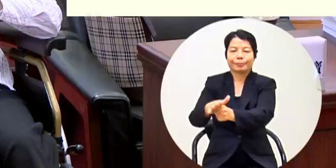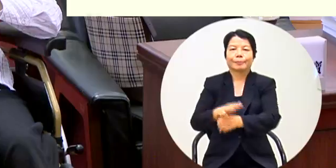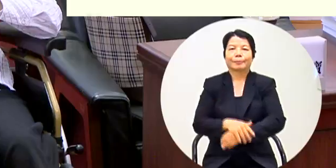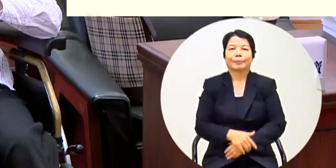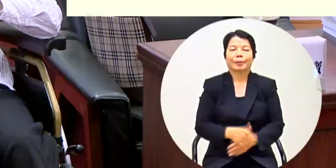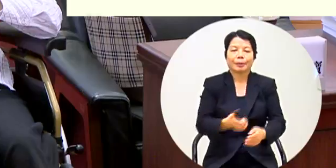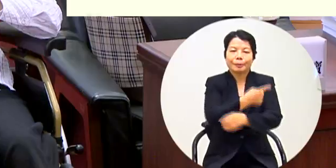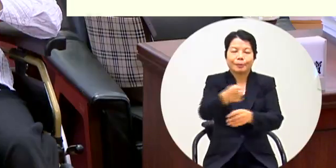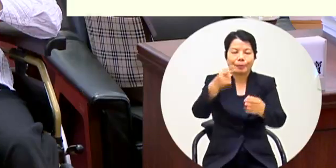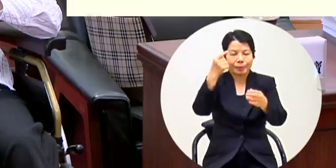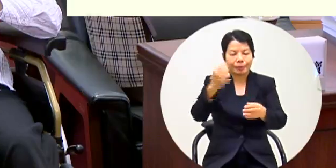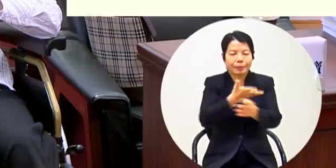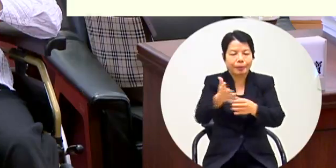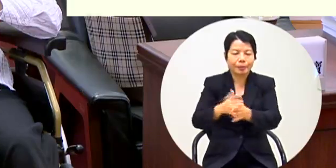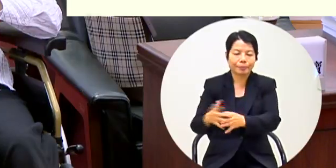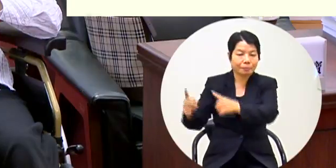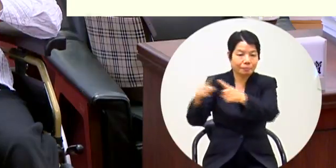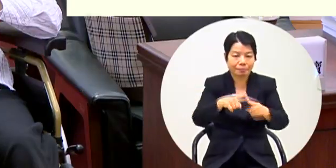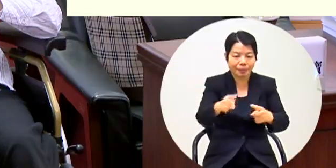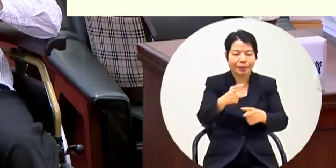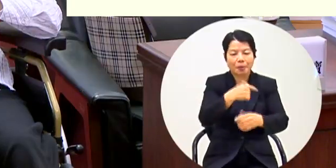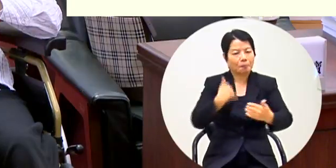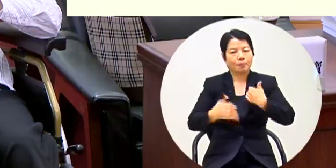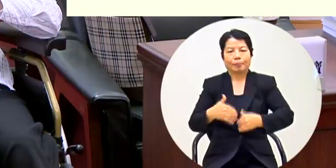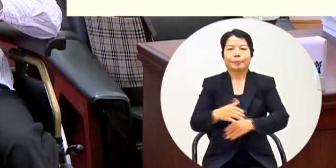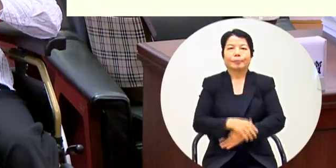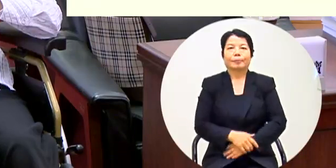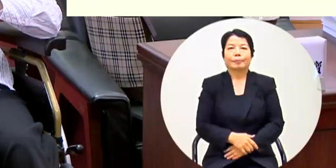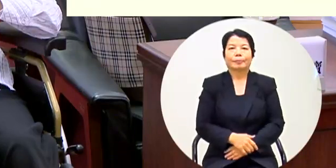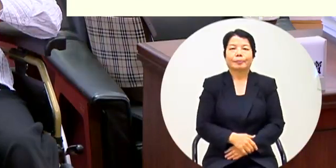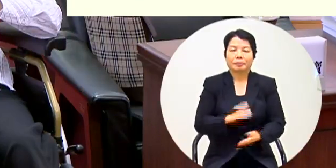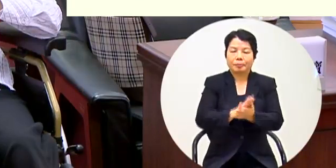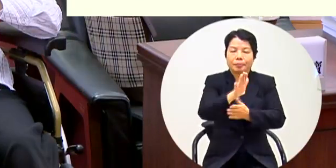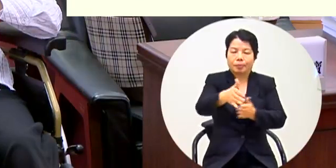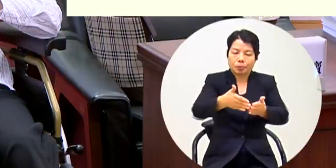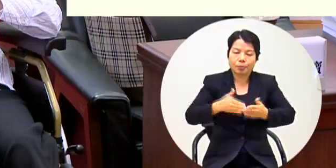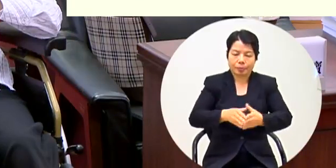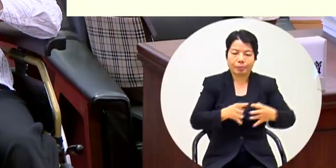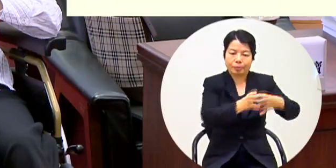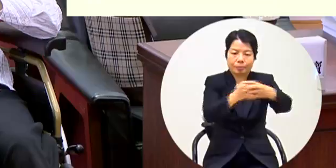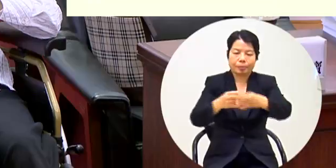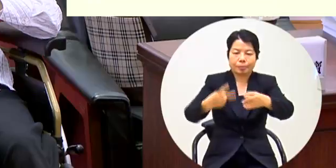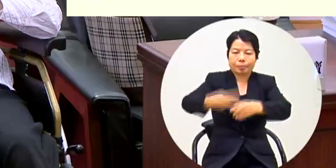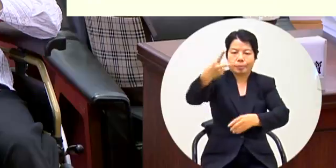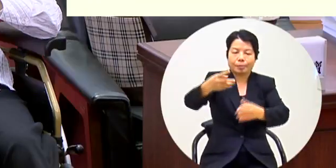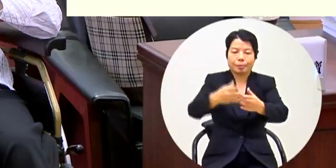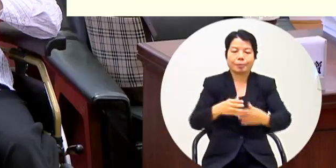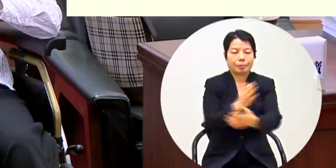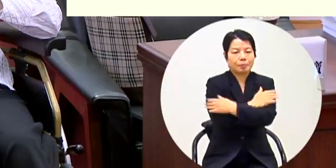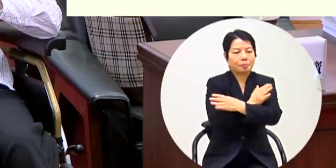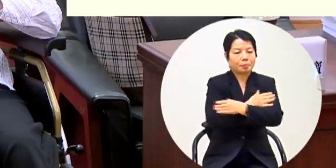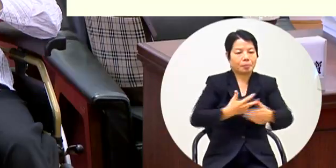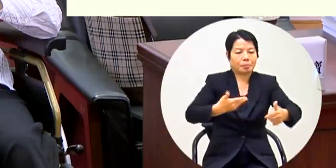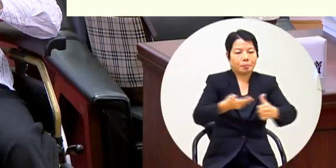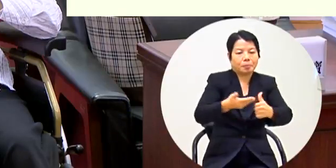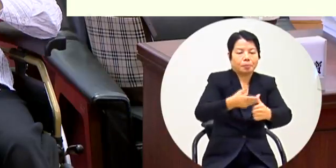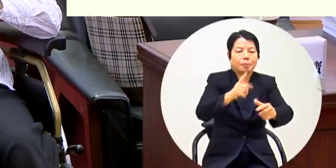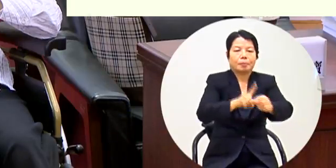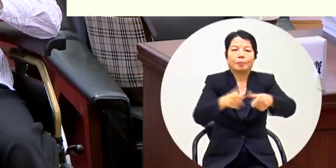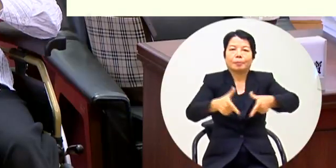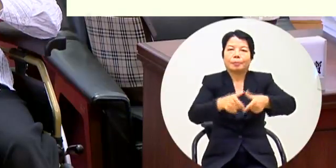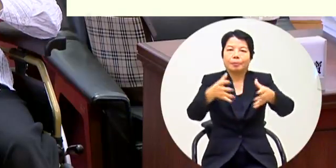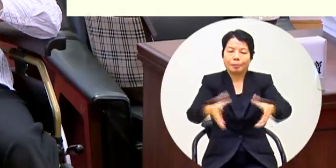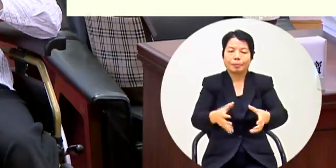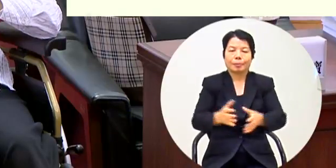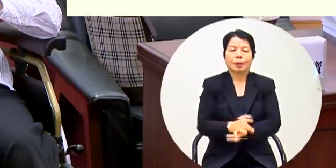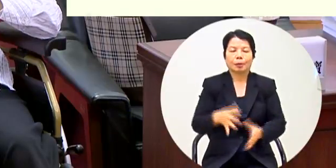们。未来我们更会结合二楼育儿资源中心，我们会共同来创造 不同世代